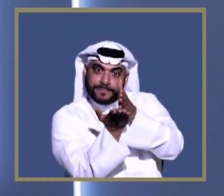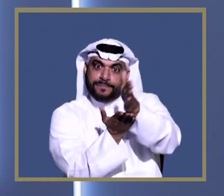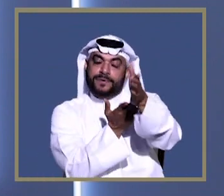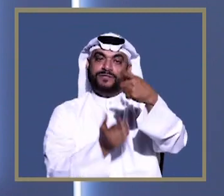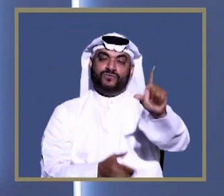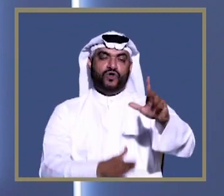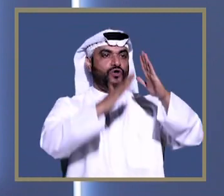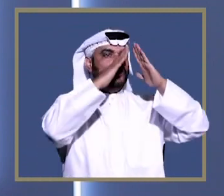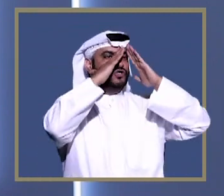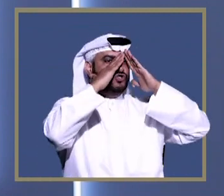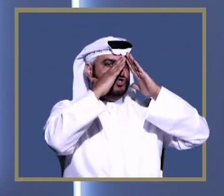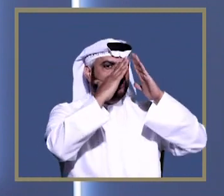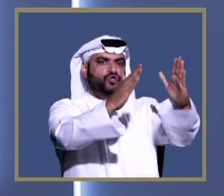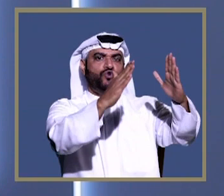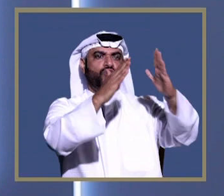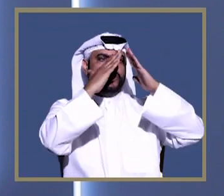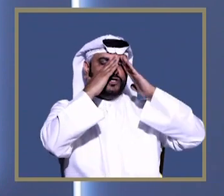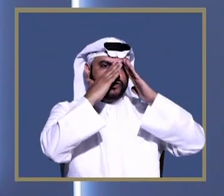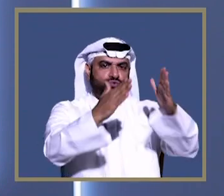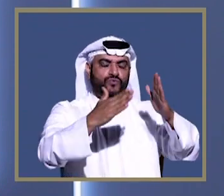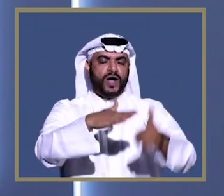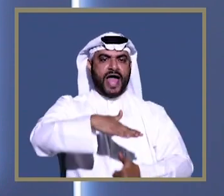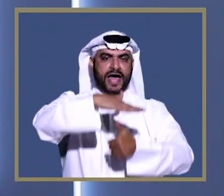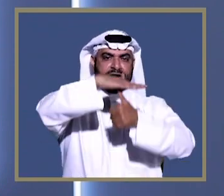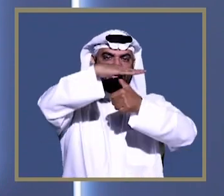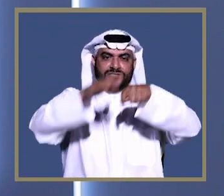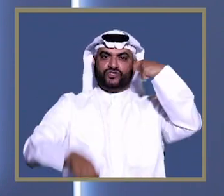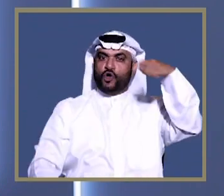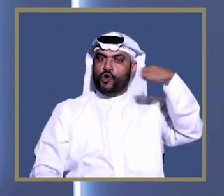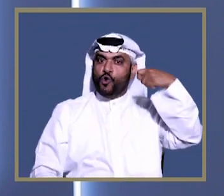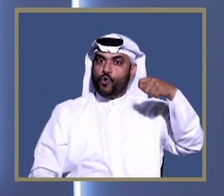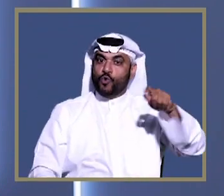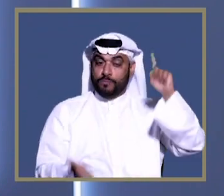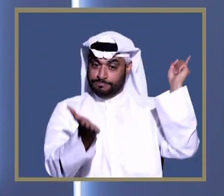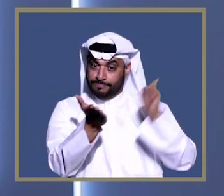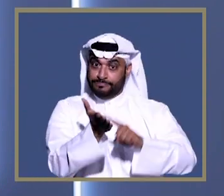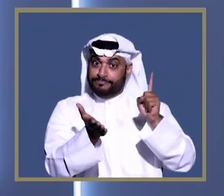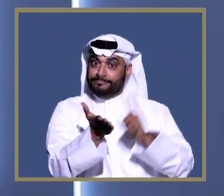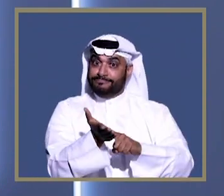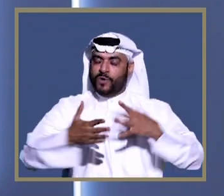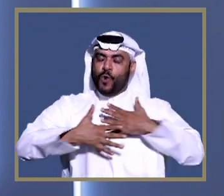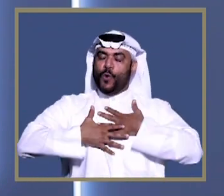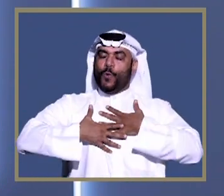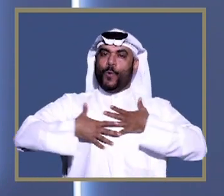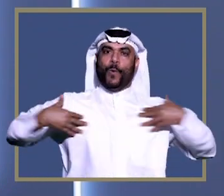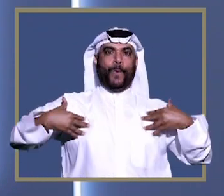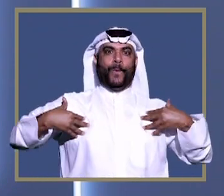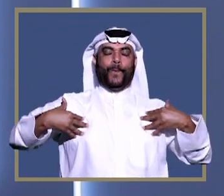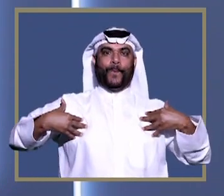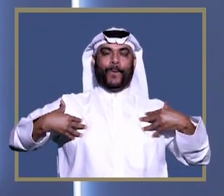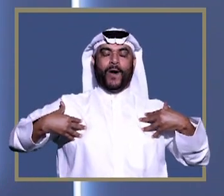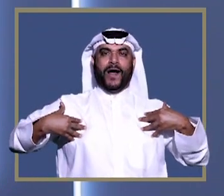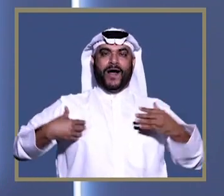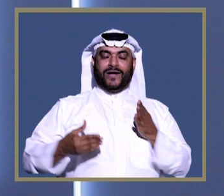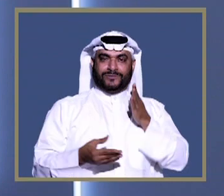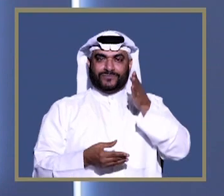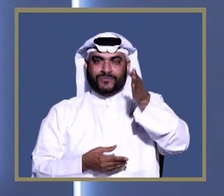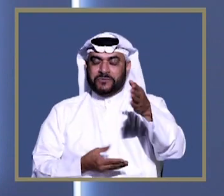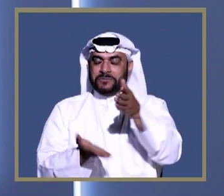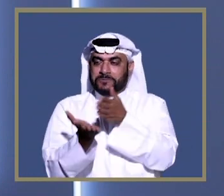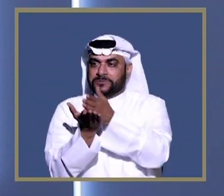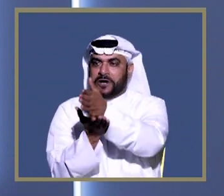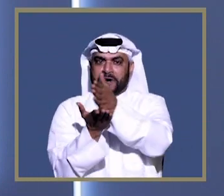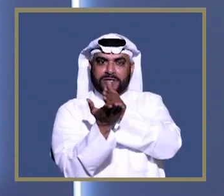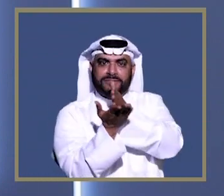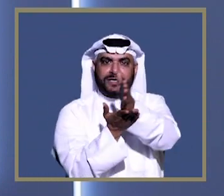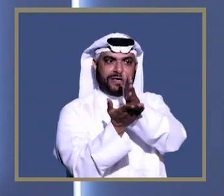الله. ونشكر سمو رئيس مجلس الوزراء، صراحة أثلج صدور المواطن في الخطوات